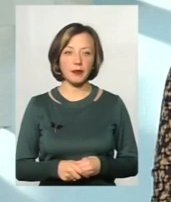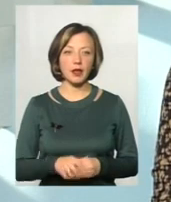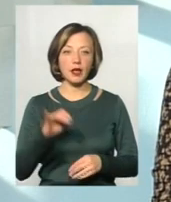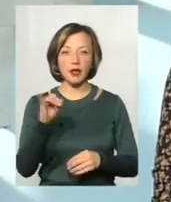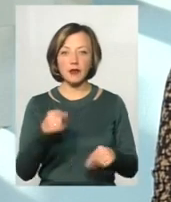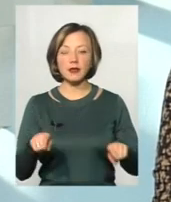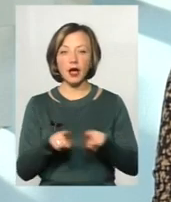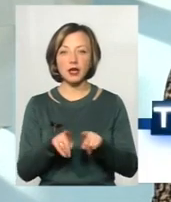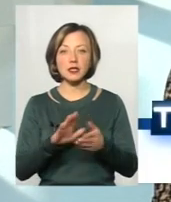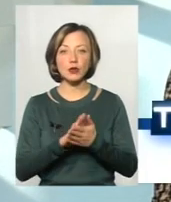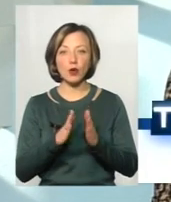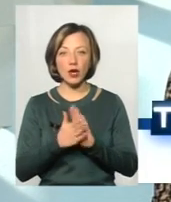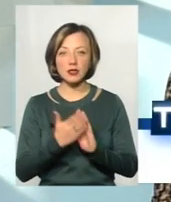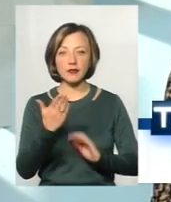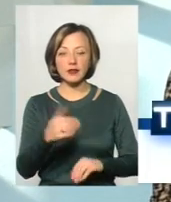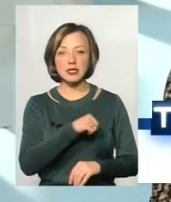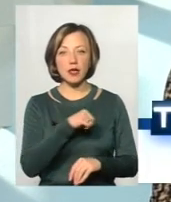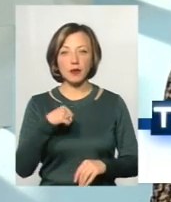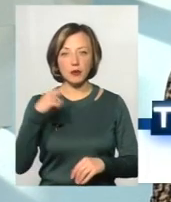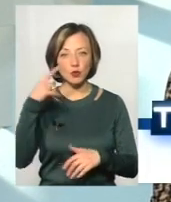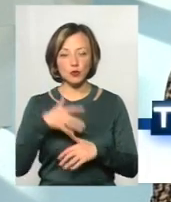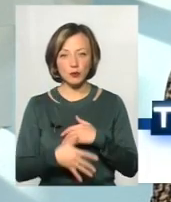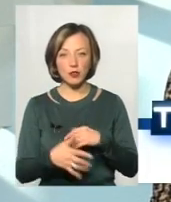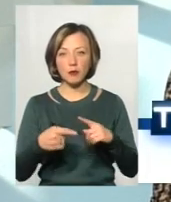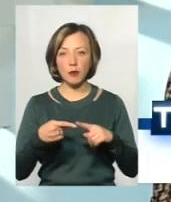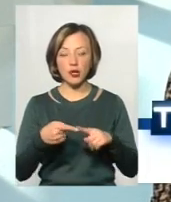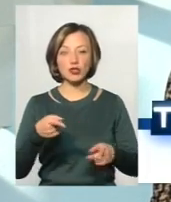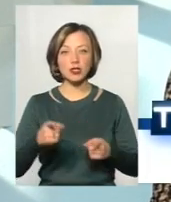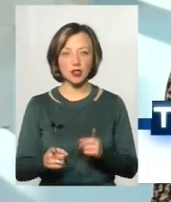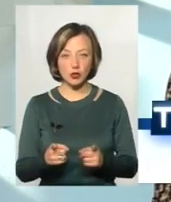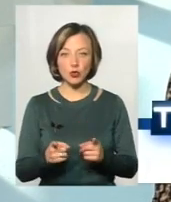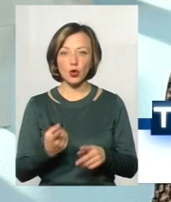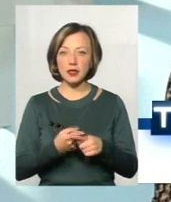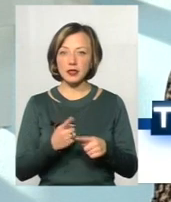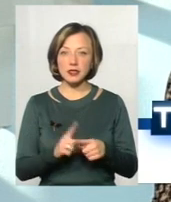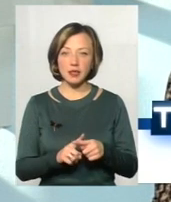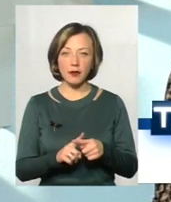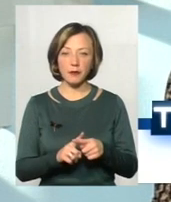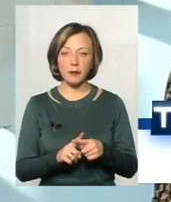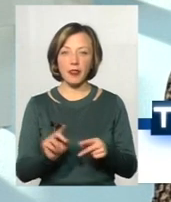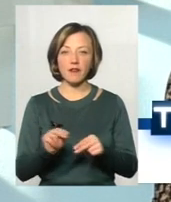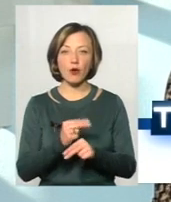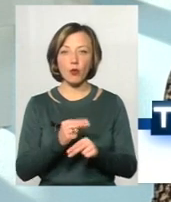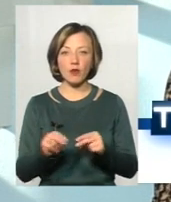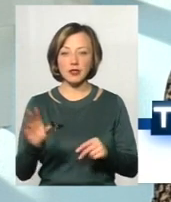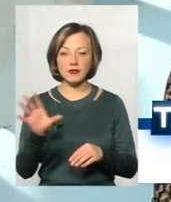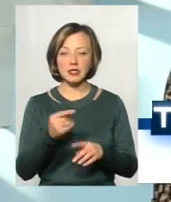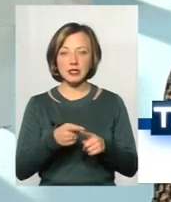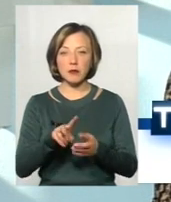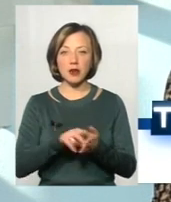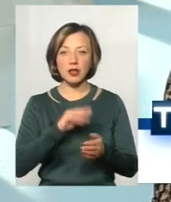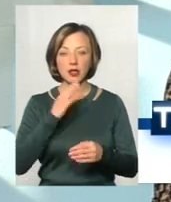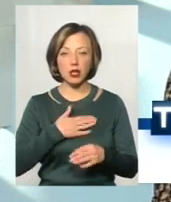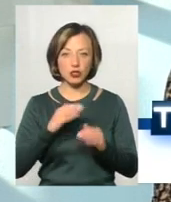такій ситуації ви самі розумієте, що, ну, по-перше, дійсно це виховується на цих всіх прикладах